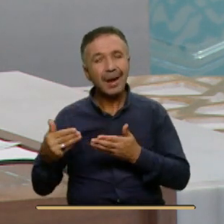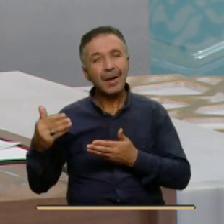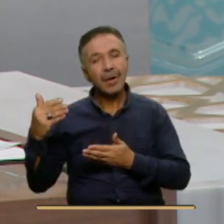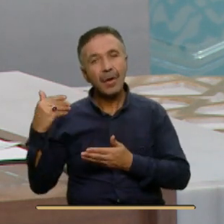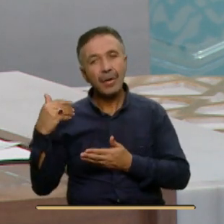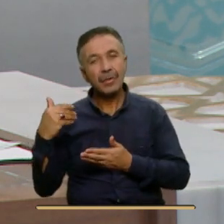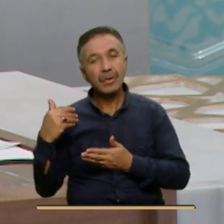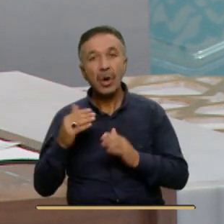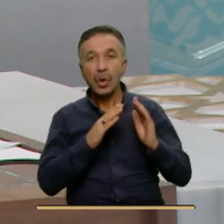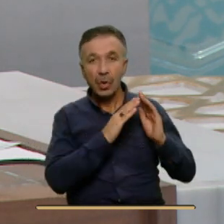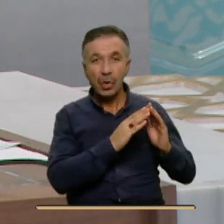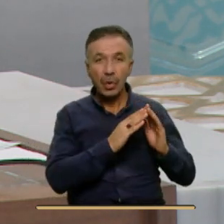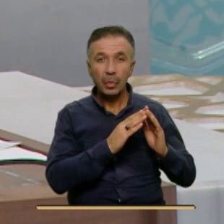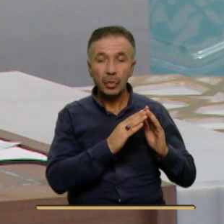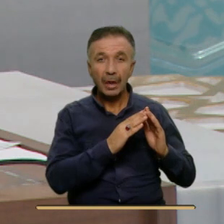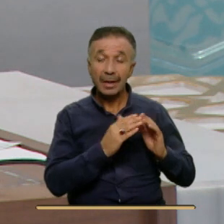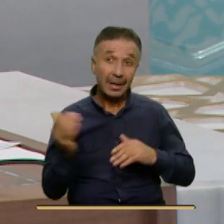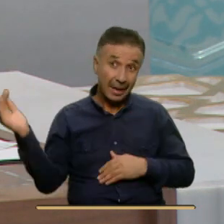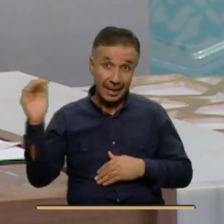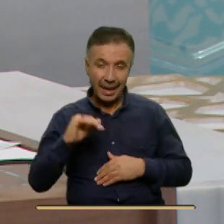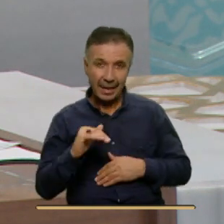diye bağırırız.